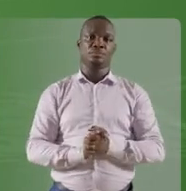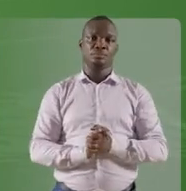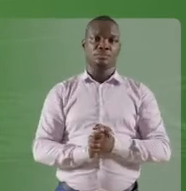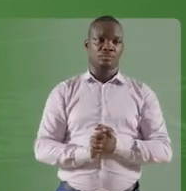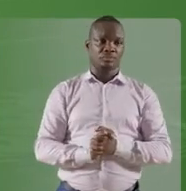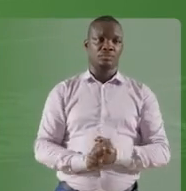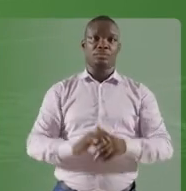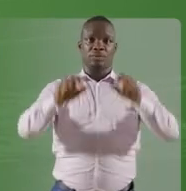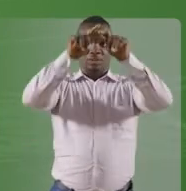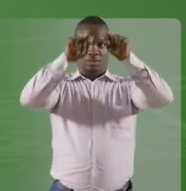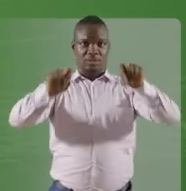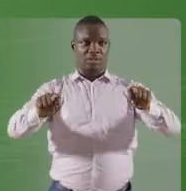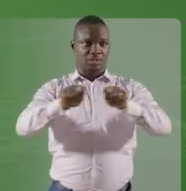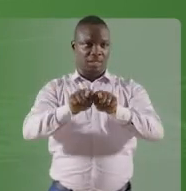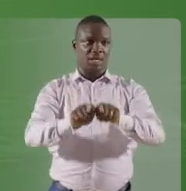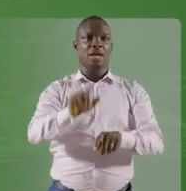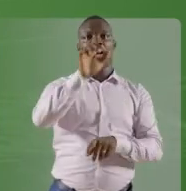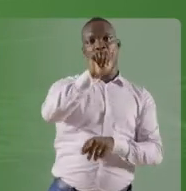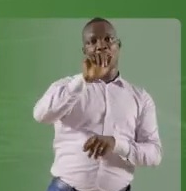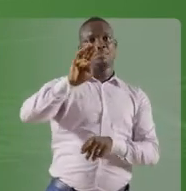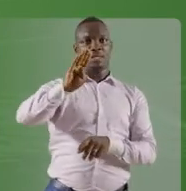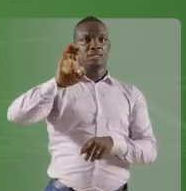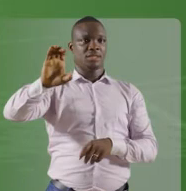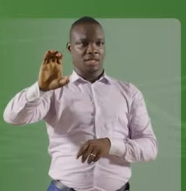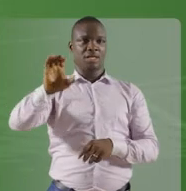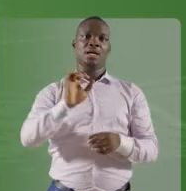Triangle ABC équilatéral.